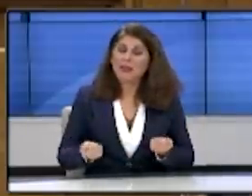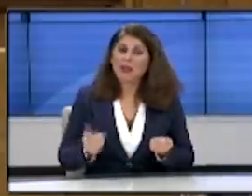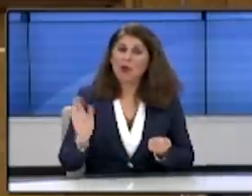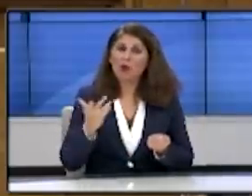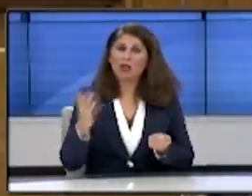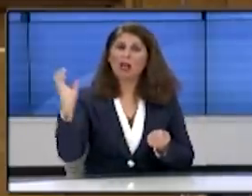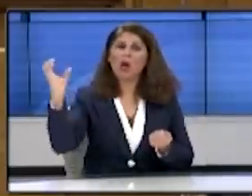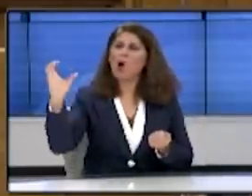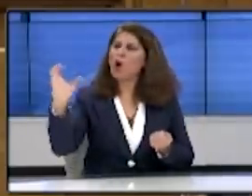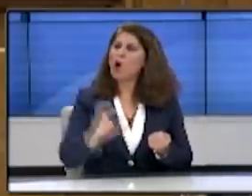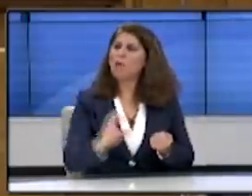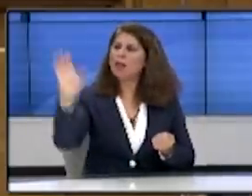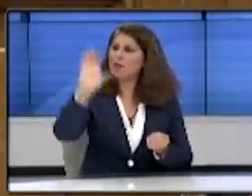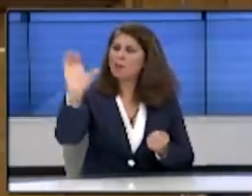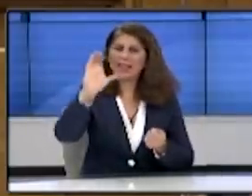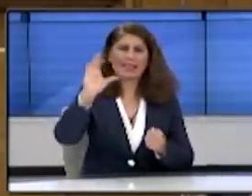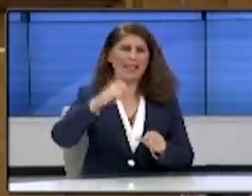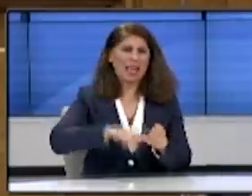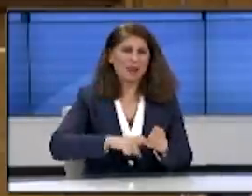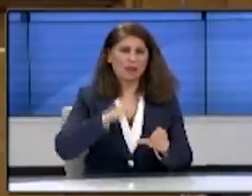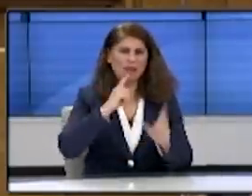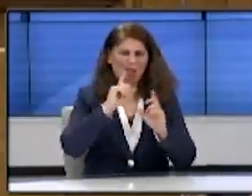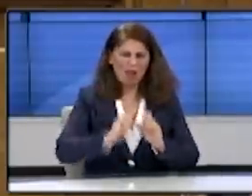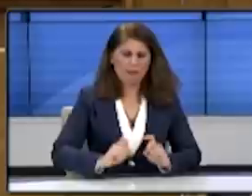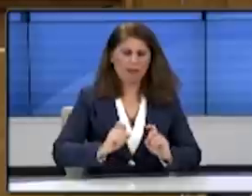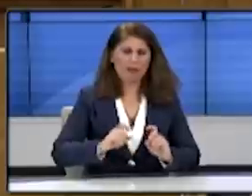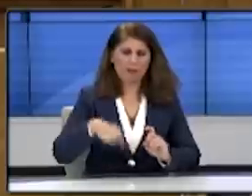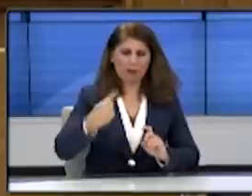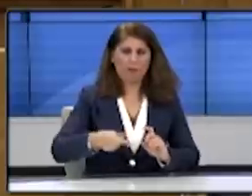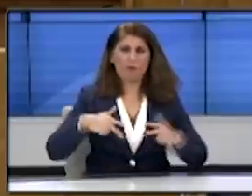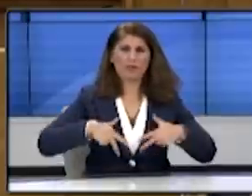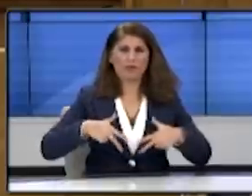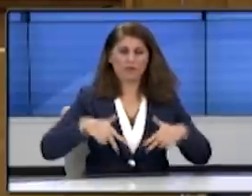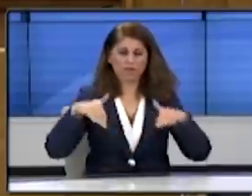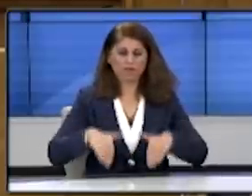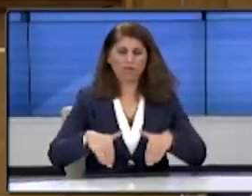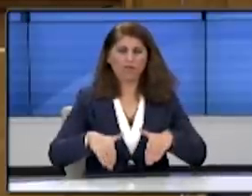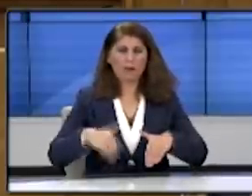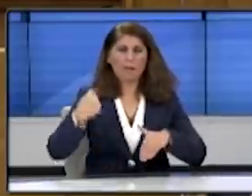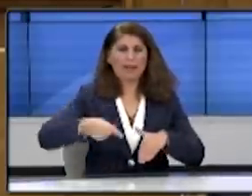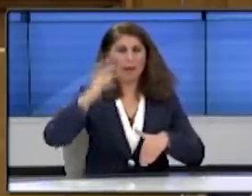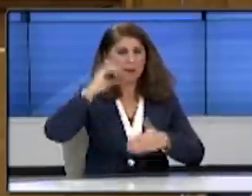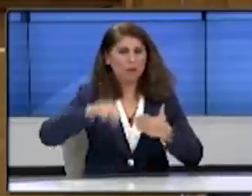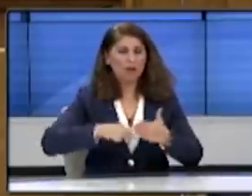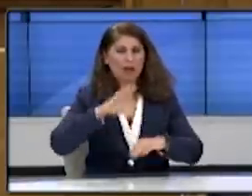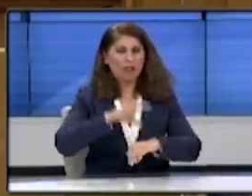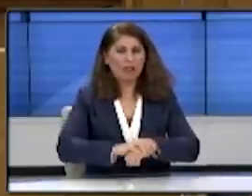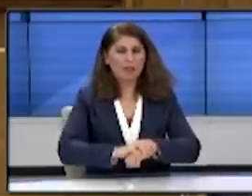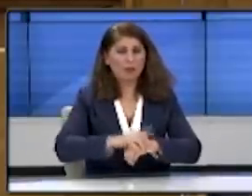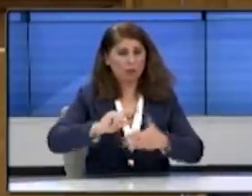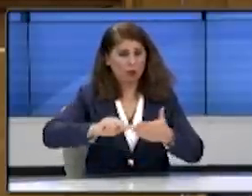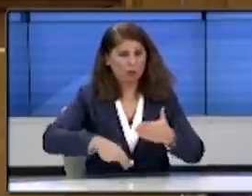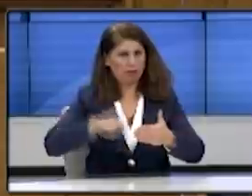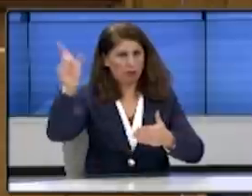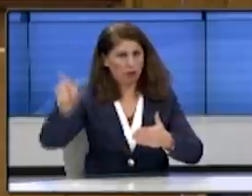όταν η Κομισιόν απαιτήσει από την οποιαδήποτε επόμενη κυβέρνηση την τήρηση των μεταμνημονιακών δεσμεύσεων που μάλιστα